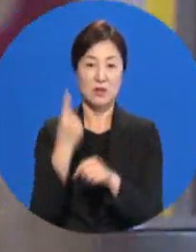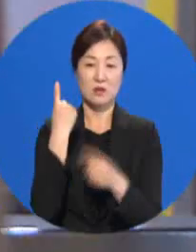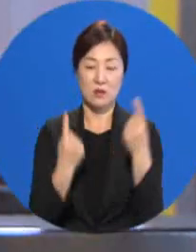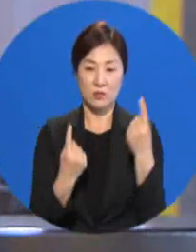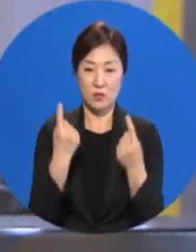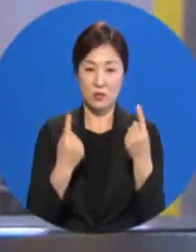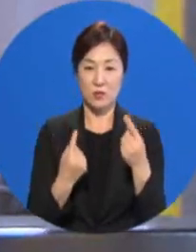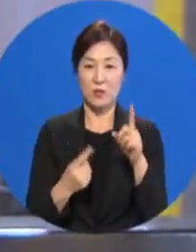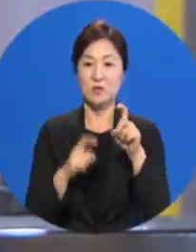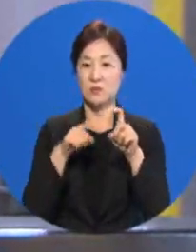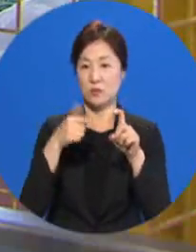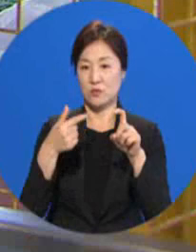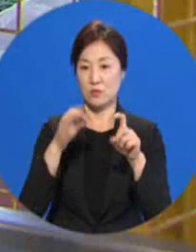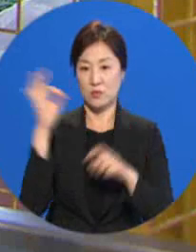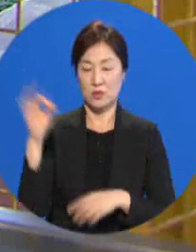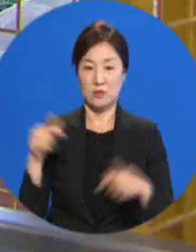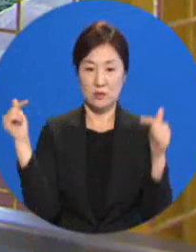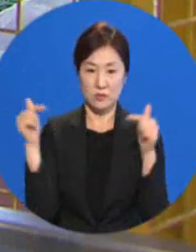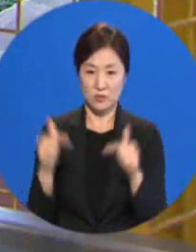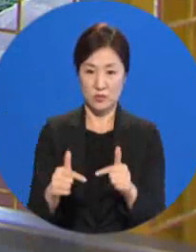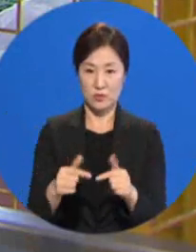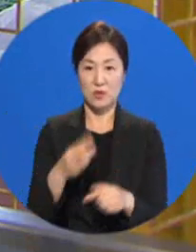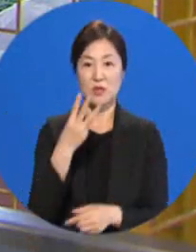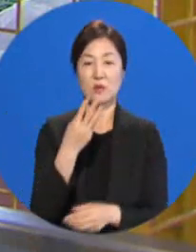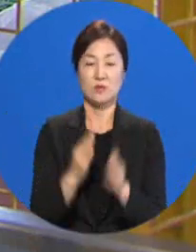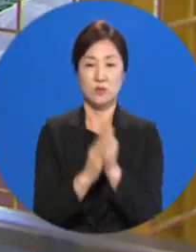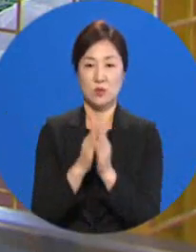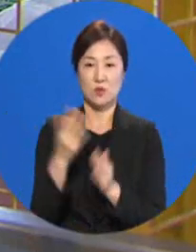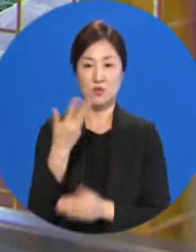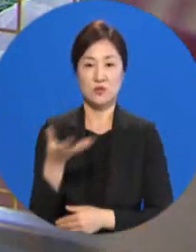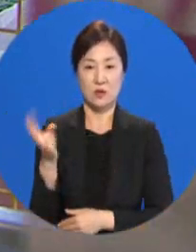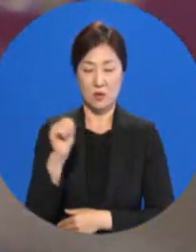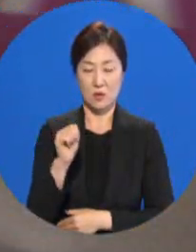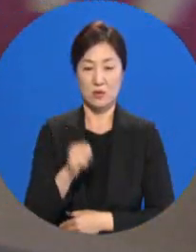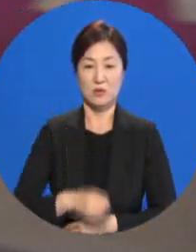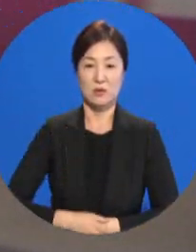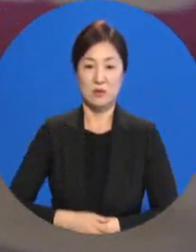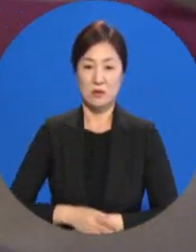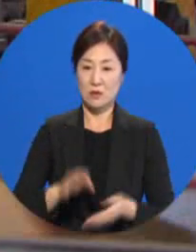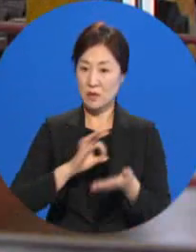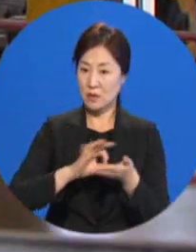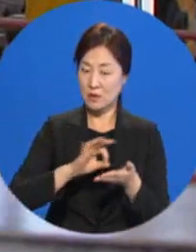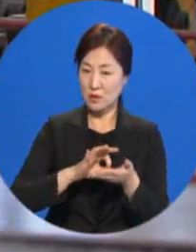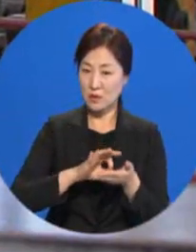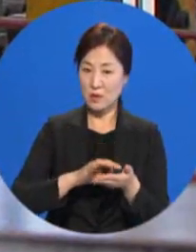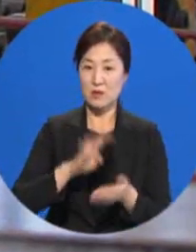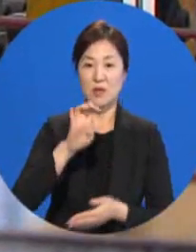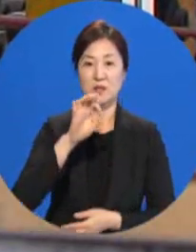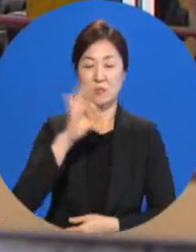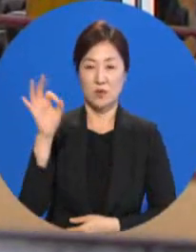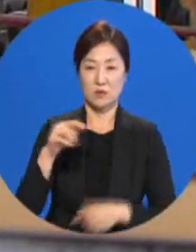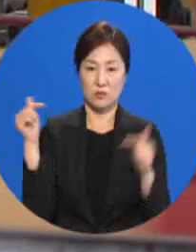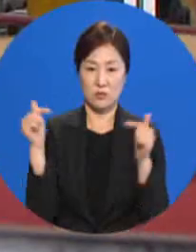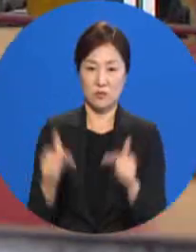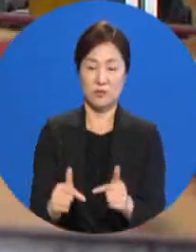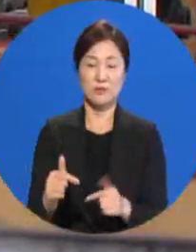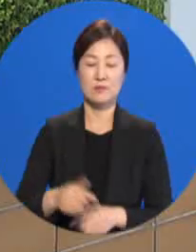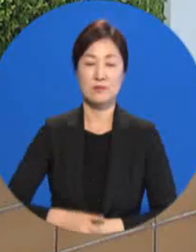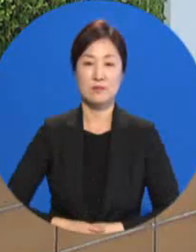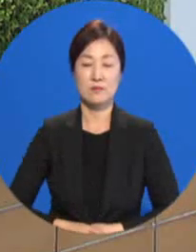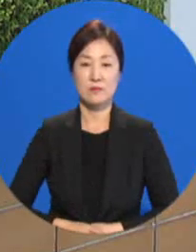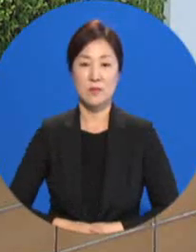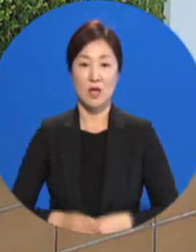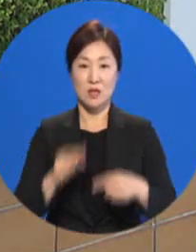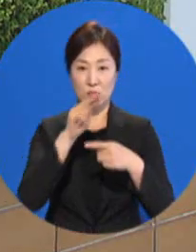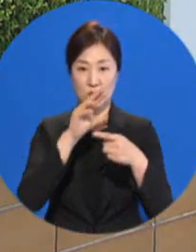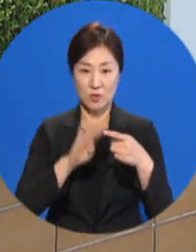비해 10.6% 감소한 3조 9,300억 원. 특히 영업이익은 40% 이상 급감했습니다.